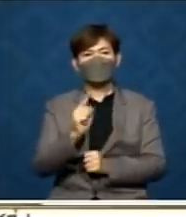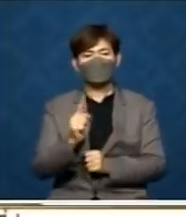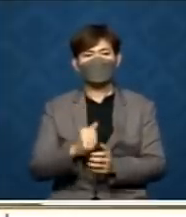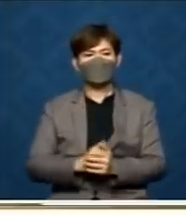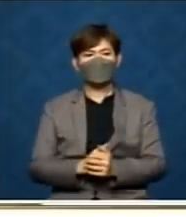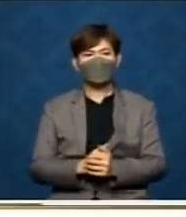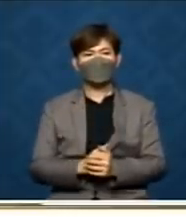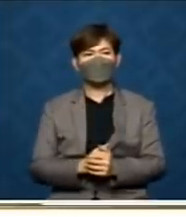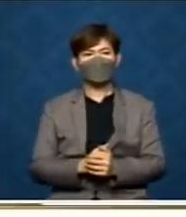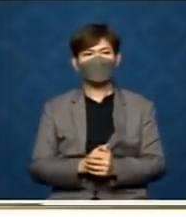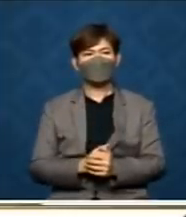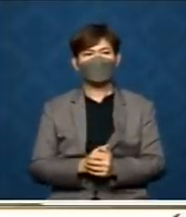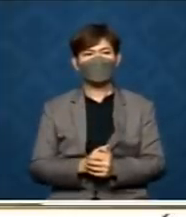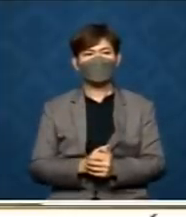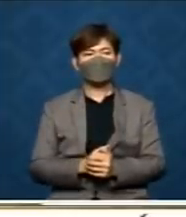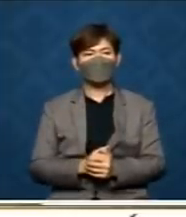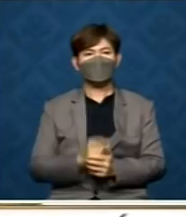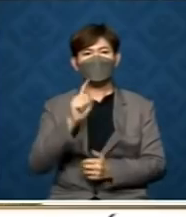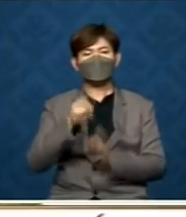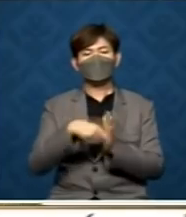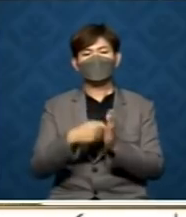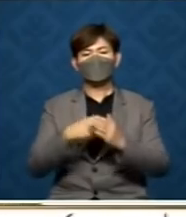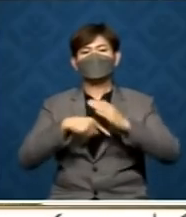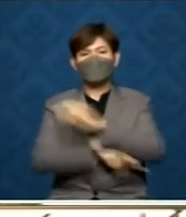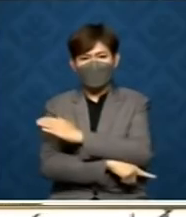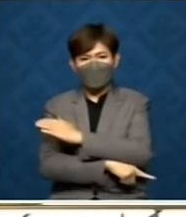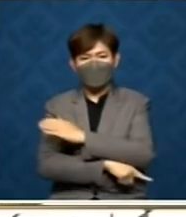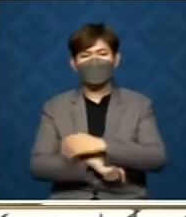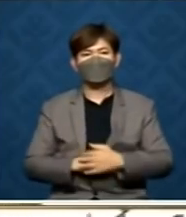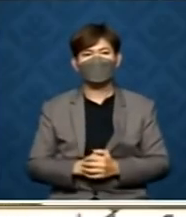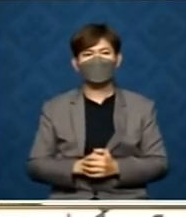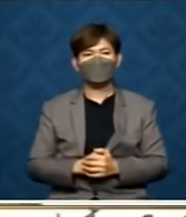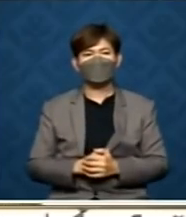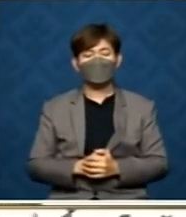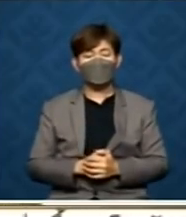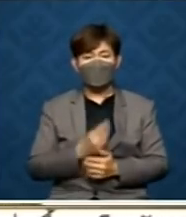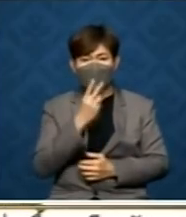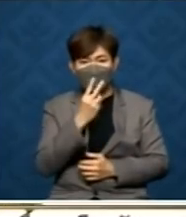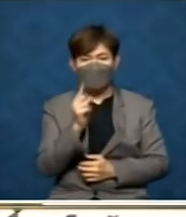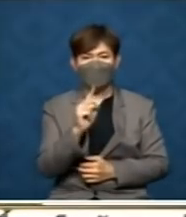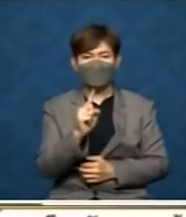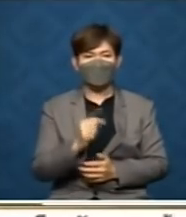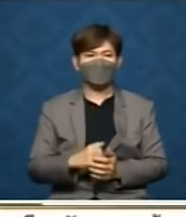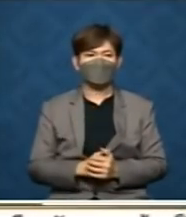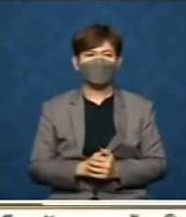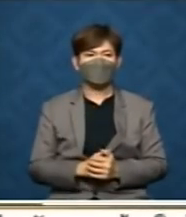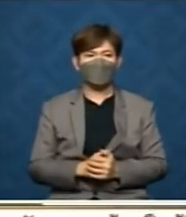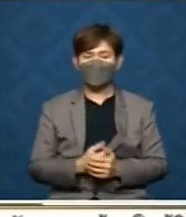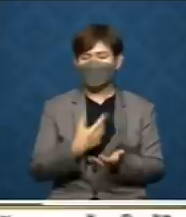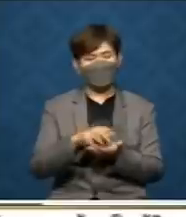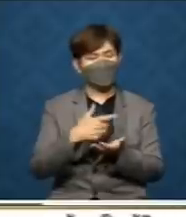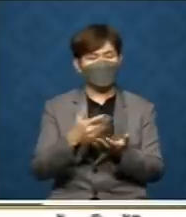บ้านโอ๊ยตายเพราะ combจะเอาล่ะทีนี้มาฟังกันแต่เรื่องนี้